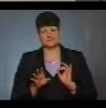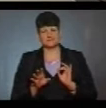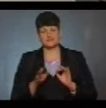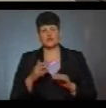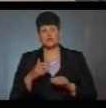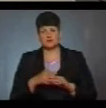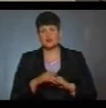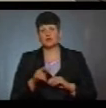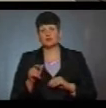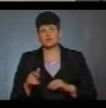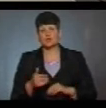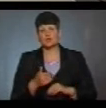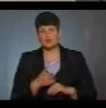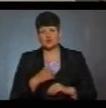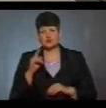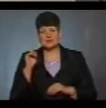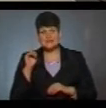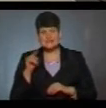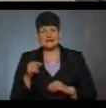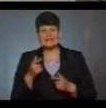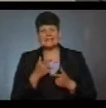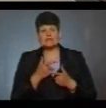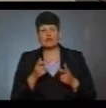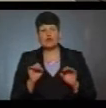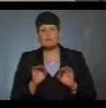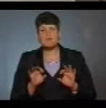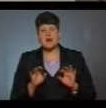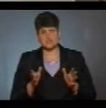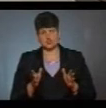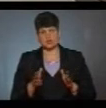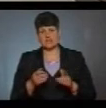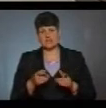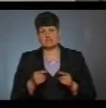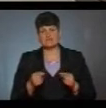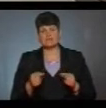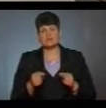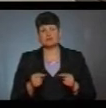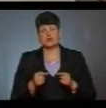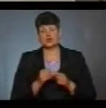Розумієте, люди хочуть знати інформацію і, відповідно, дуже часто